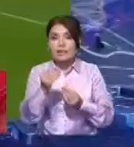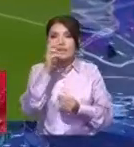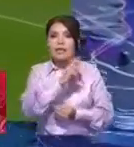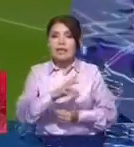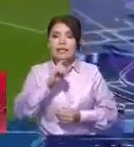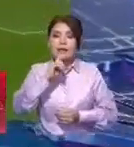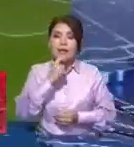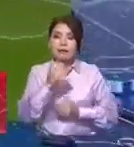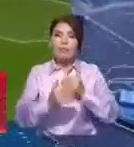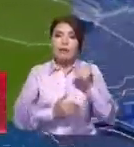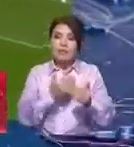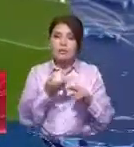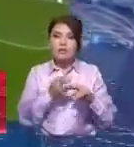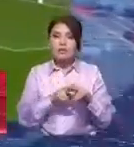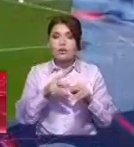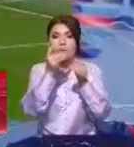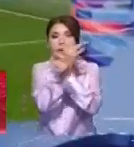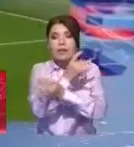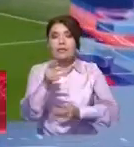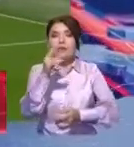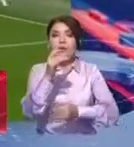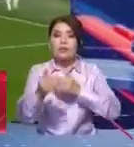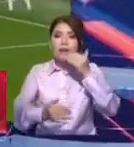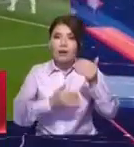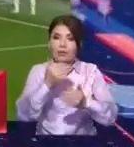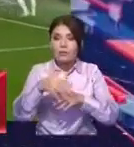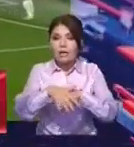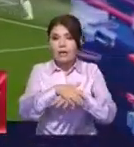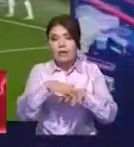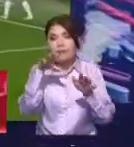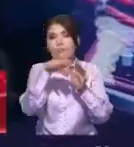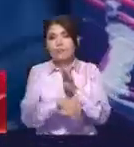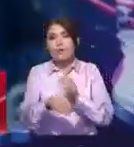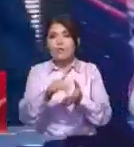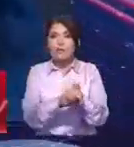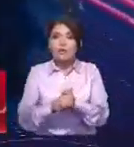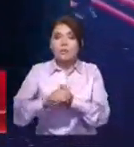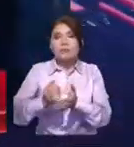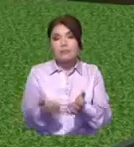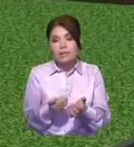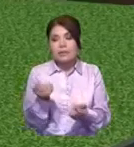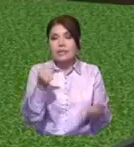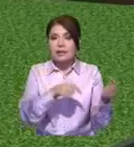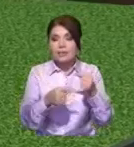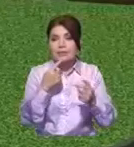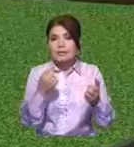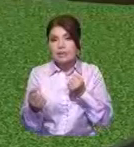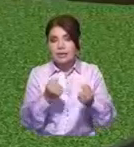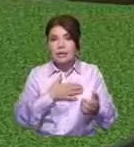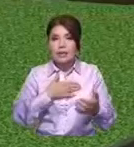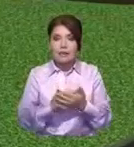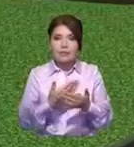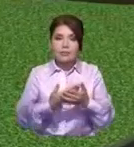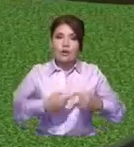әлеуметтік, экономикалық және мәдени рухани дамуына, халықтар арасындағы достық пен ынтымақтастықты нығайтуға және белсенді